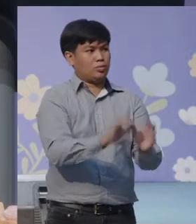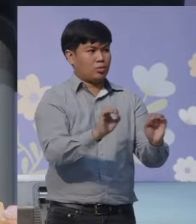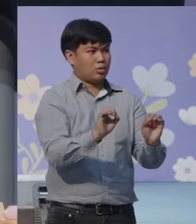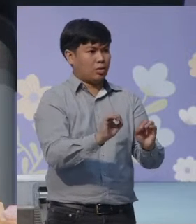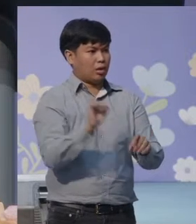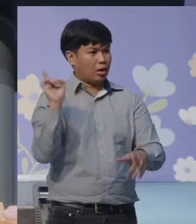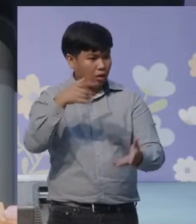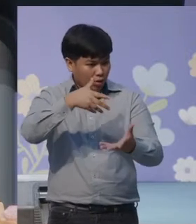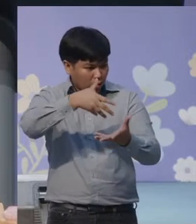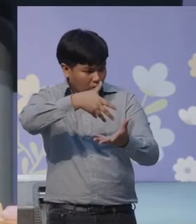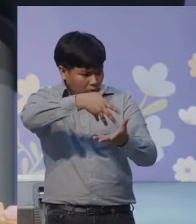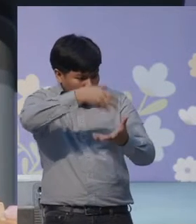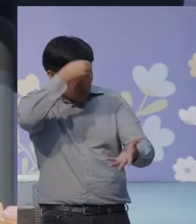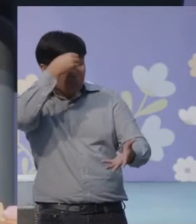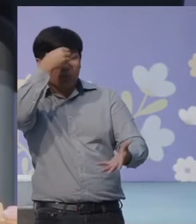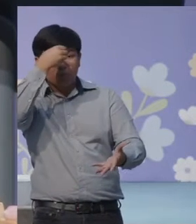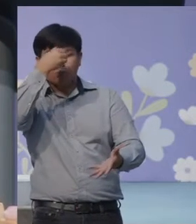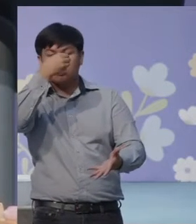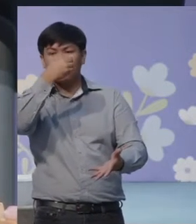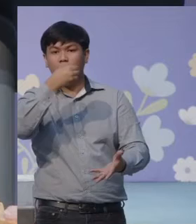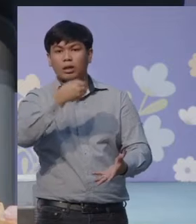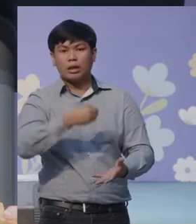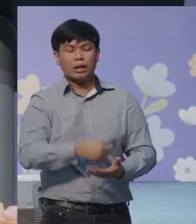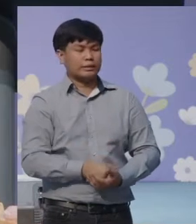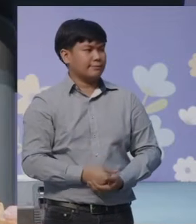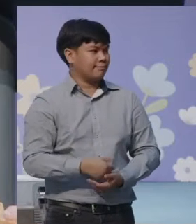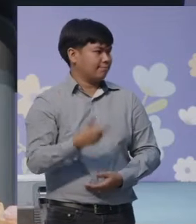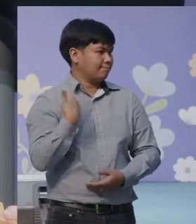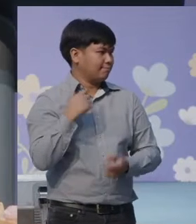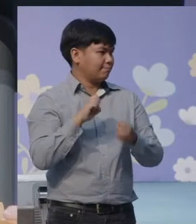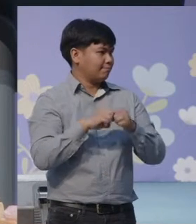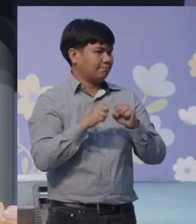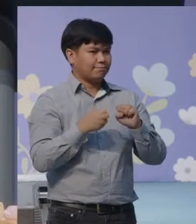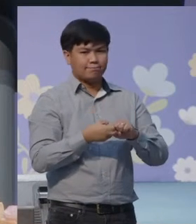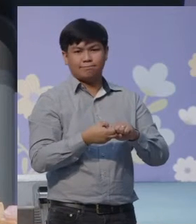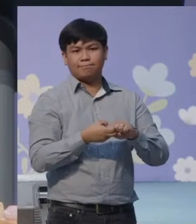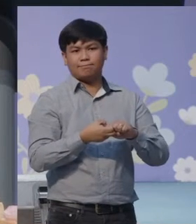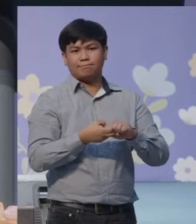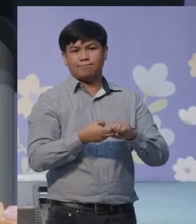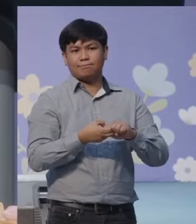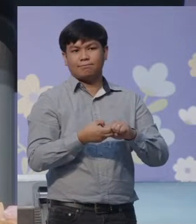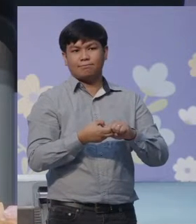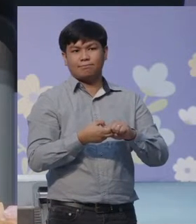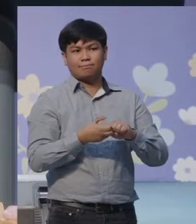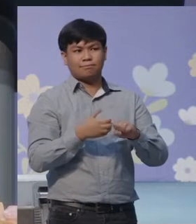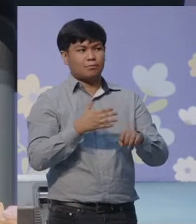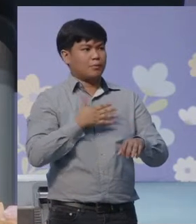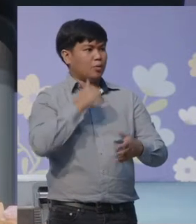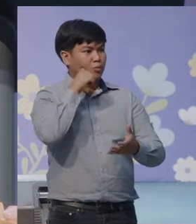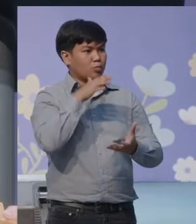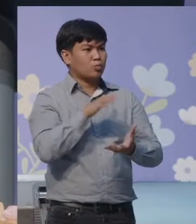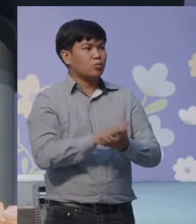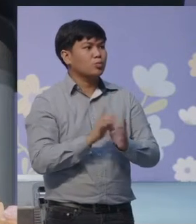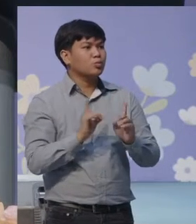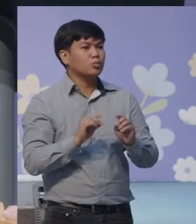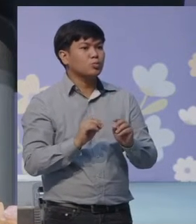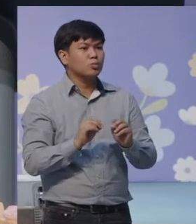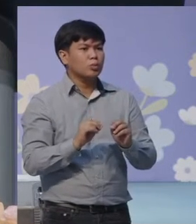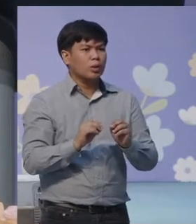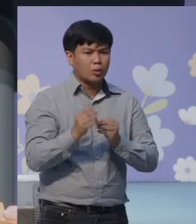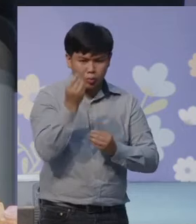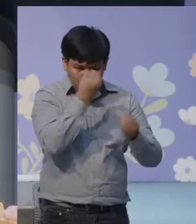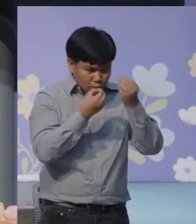Nalaman ko po yun na may problema kami ng misis ko nung